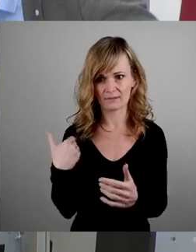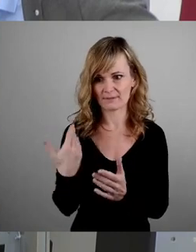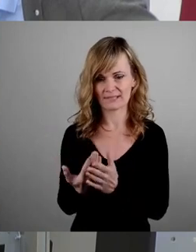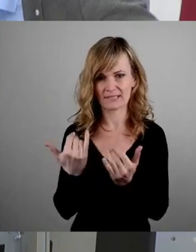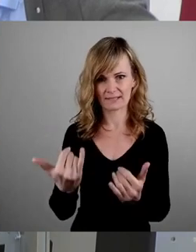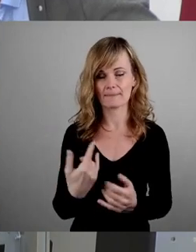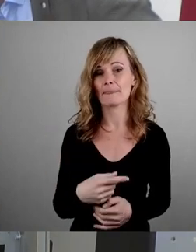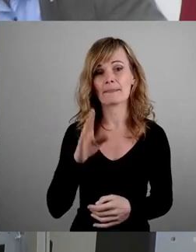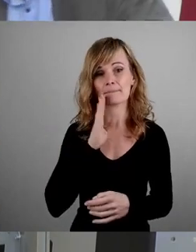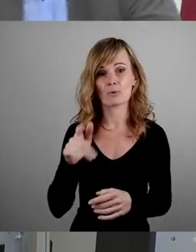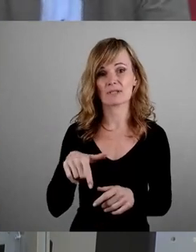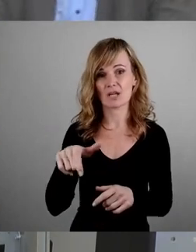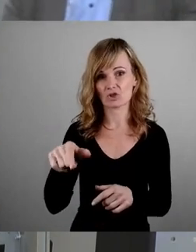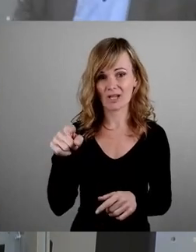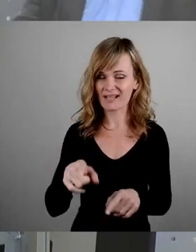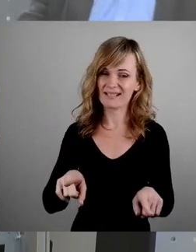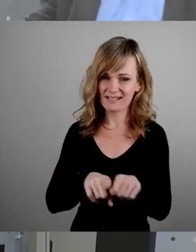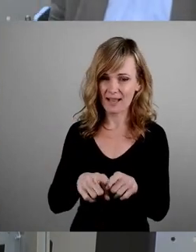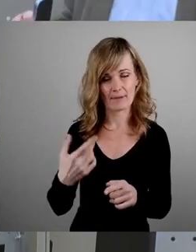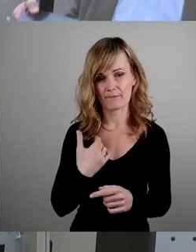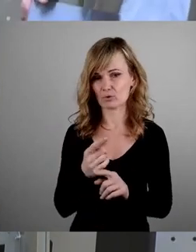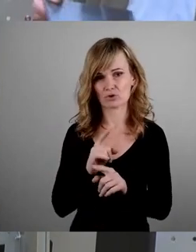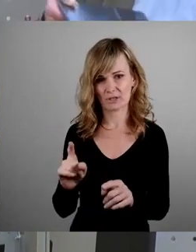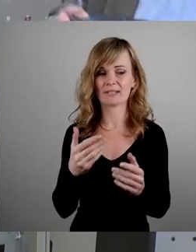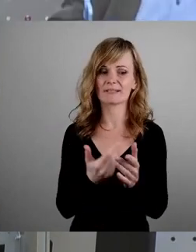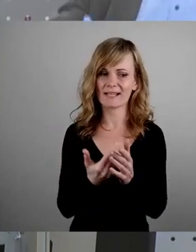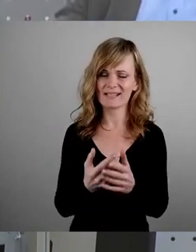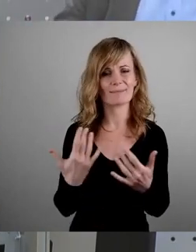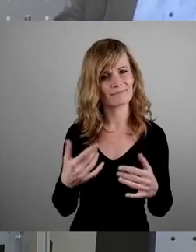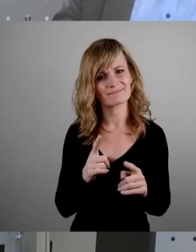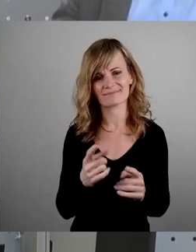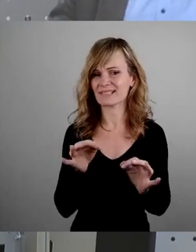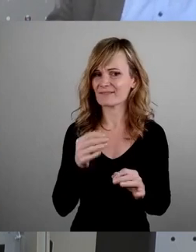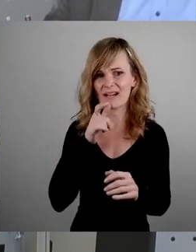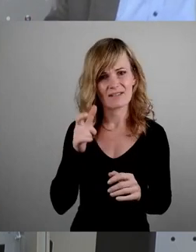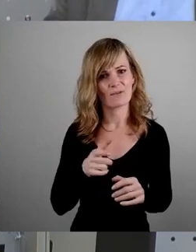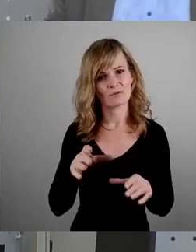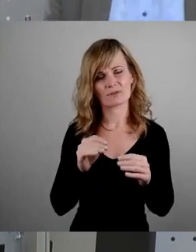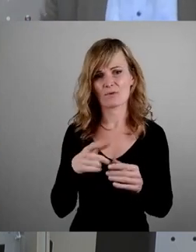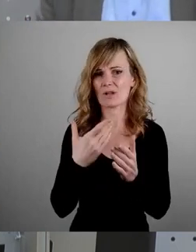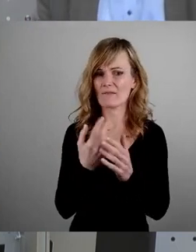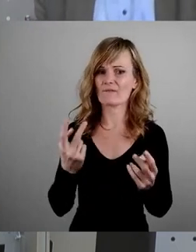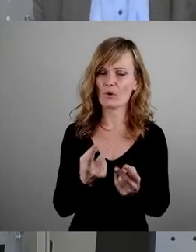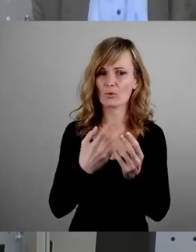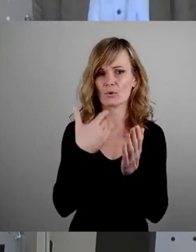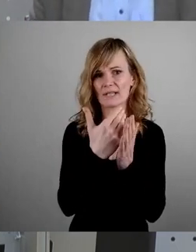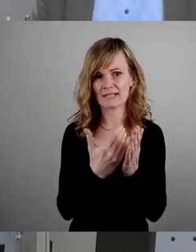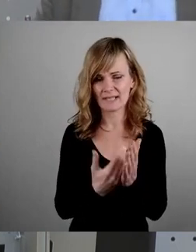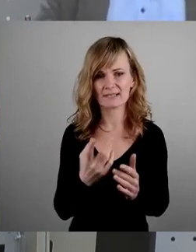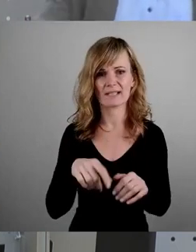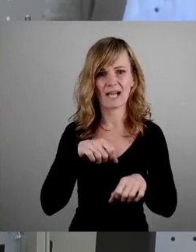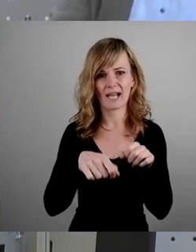Bautzener Straße ähnlich endet. Und vor diesem Hintergrund ist es fahrlässig, bei diesem Projekt die Forderung nach richtlinienkonformen Radwegen